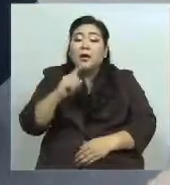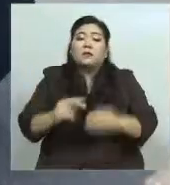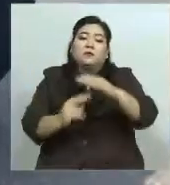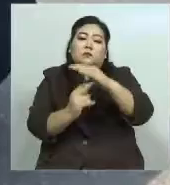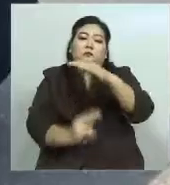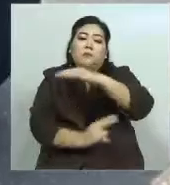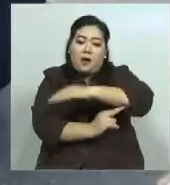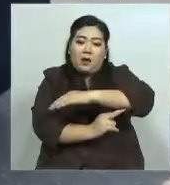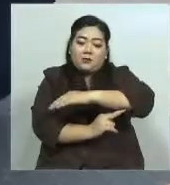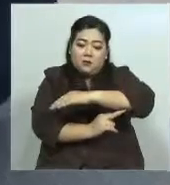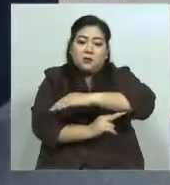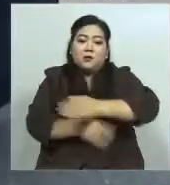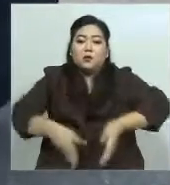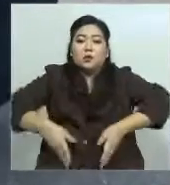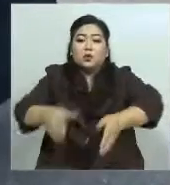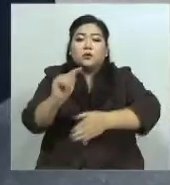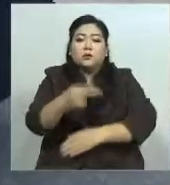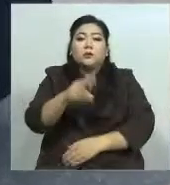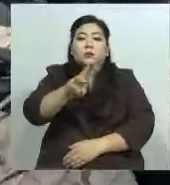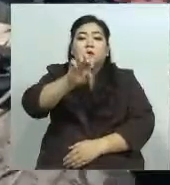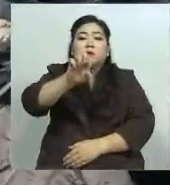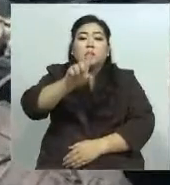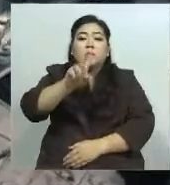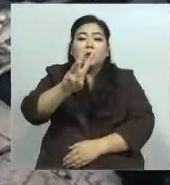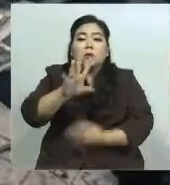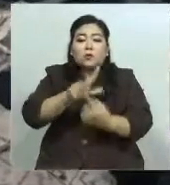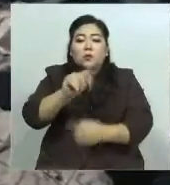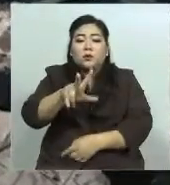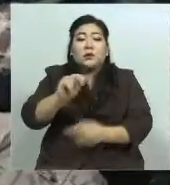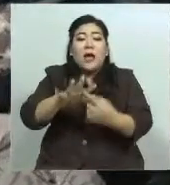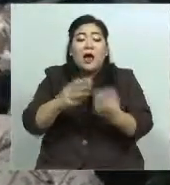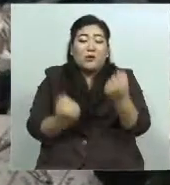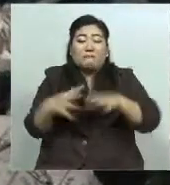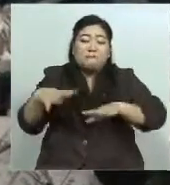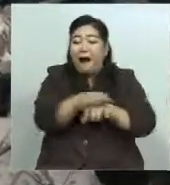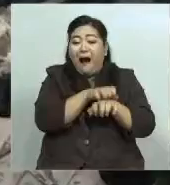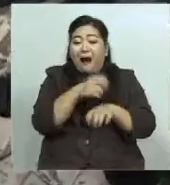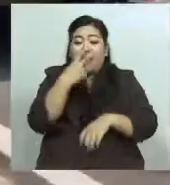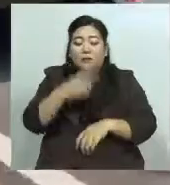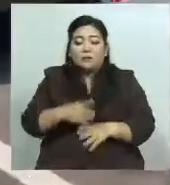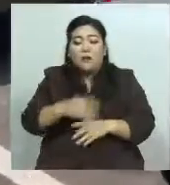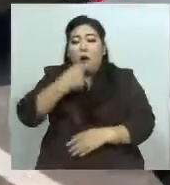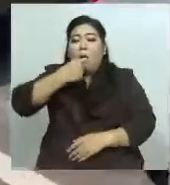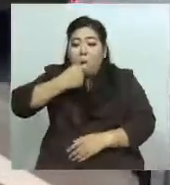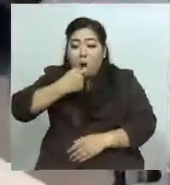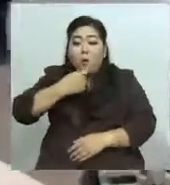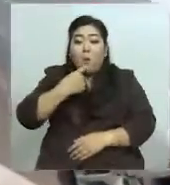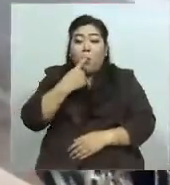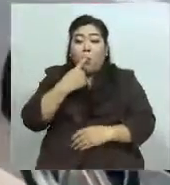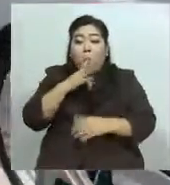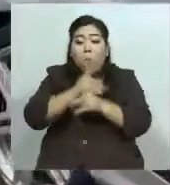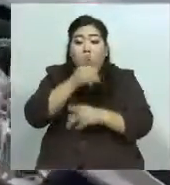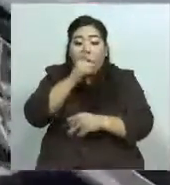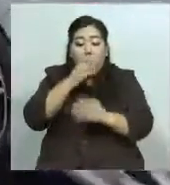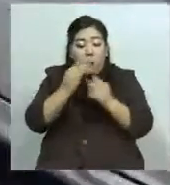นสะพานคลองตาปุ้นถนนทวีวัฒนากาญจนาภิเษกรถเนี่ยพังยับเยินนะคะวัดปริมาณแอลกอฮอล์ในเลือดได้ถึง